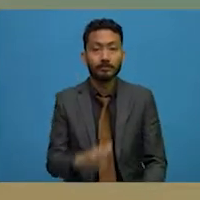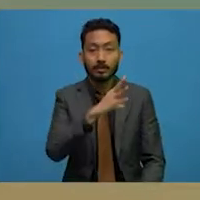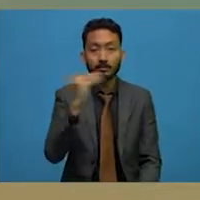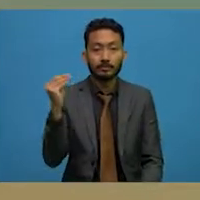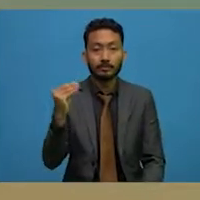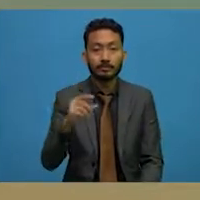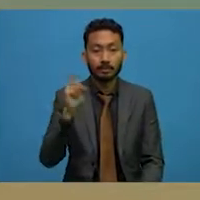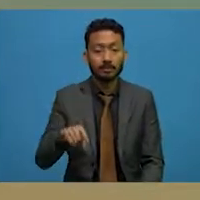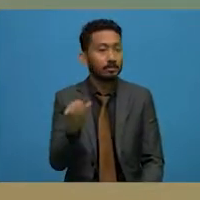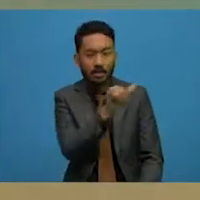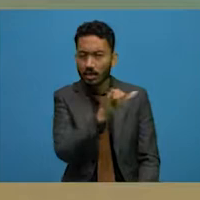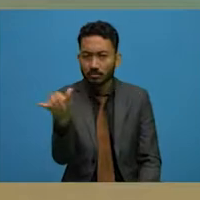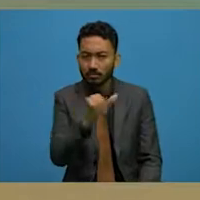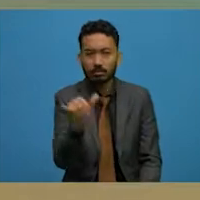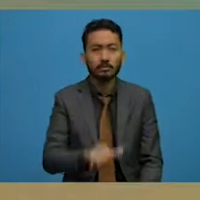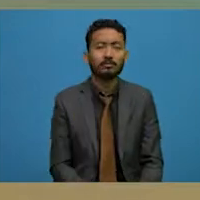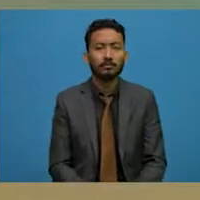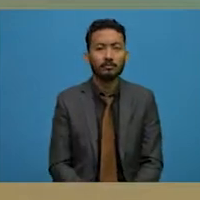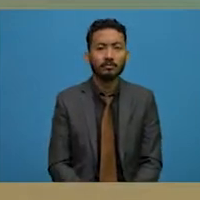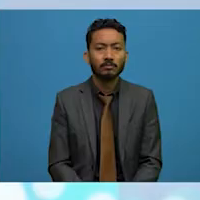haruslah konsisten.